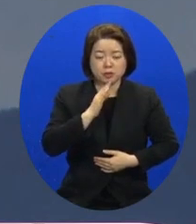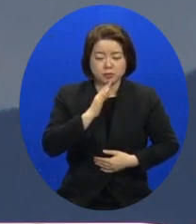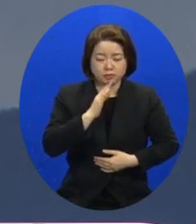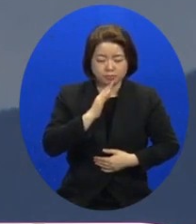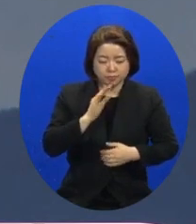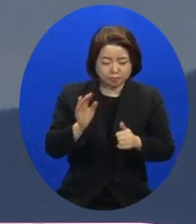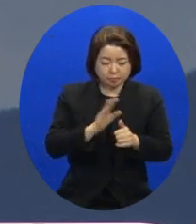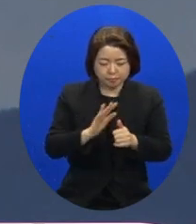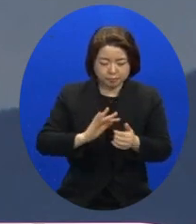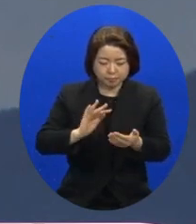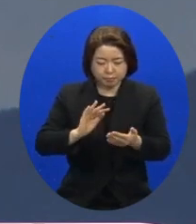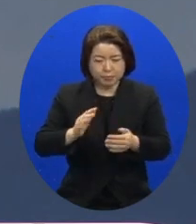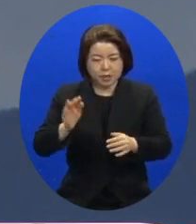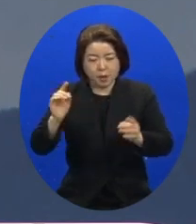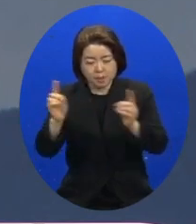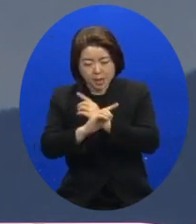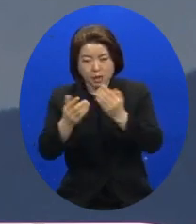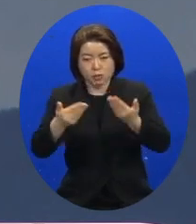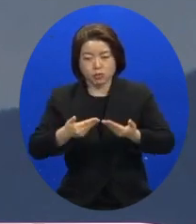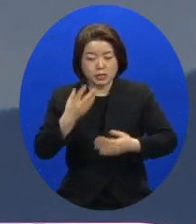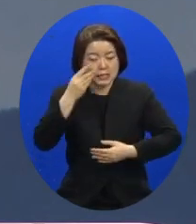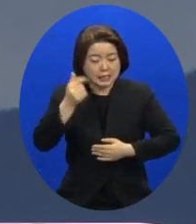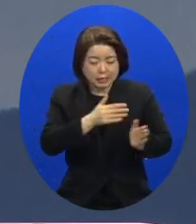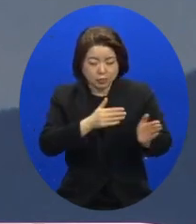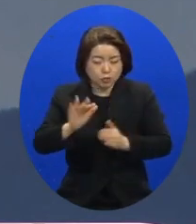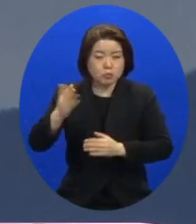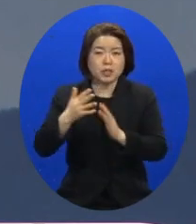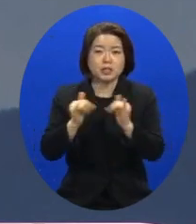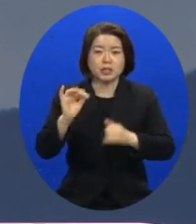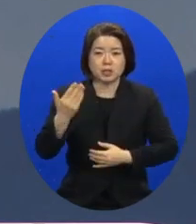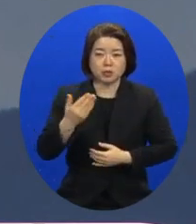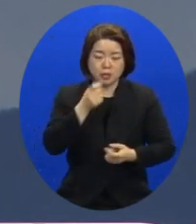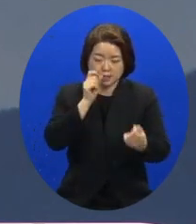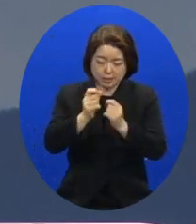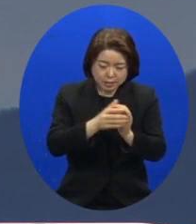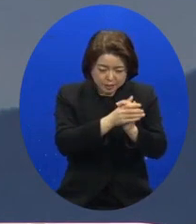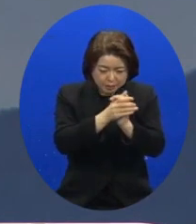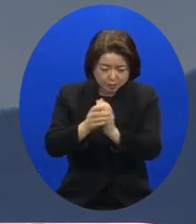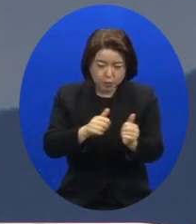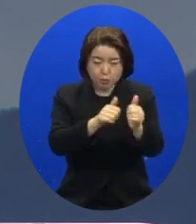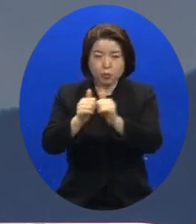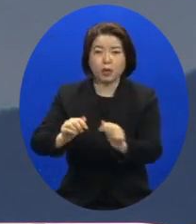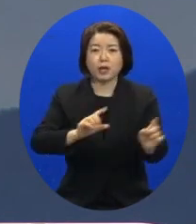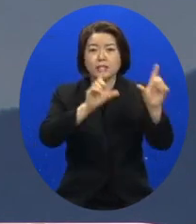만져주소서. 기름 준비된 자가 되게 하소서. 주님과 친밀히 동행하며 살다가